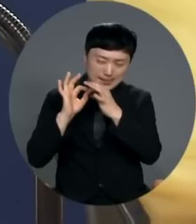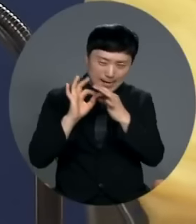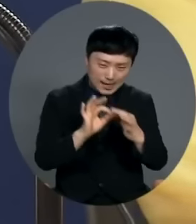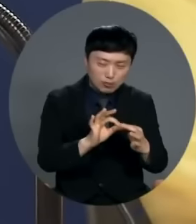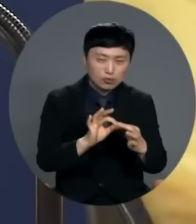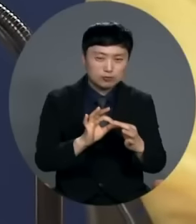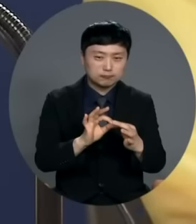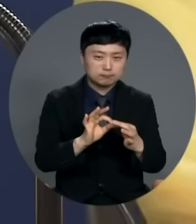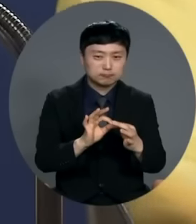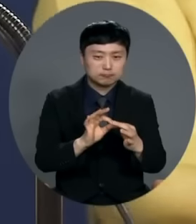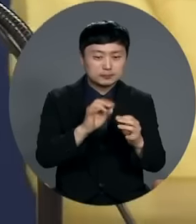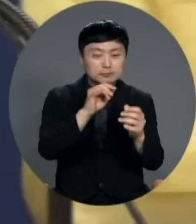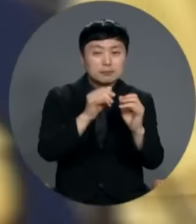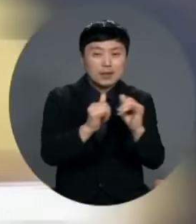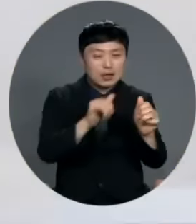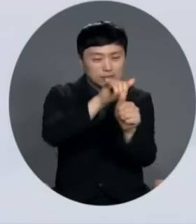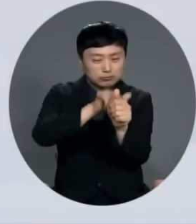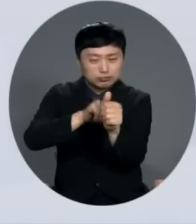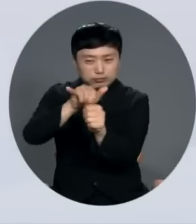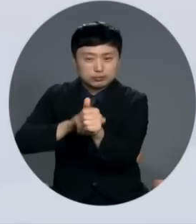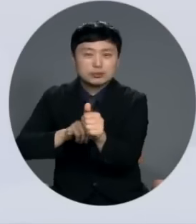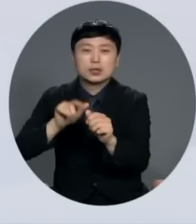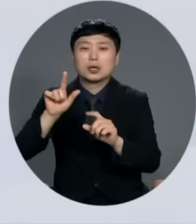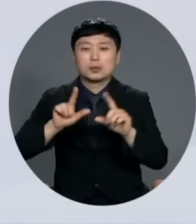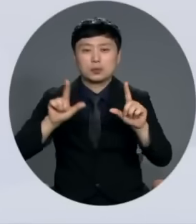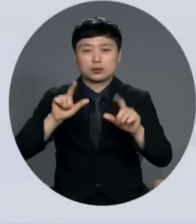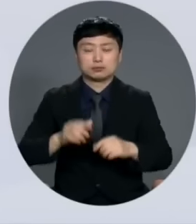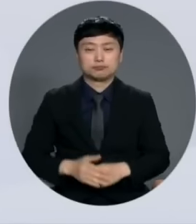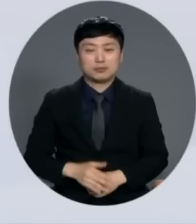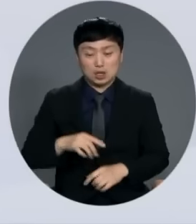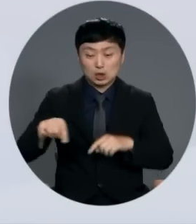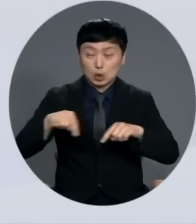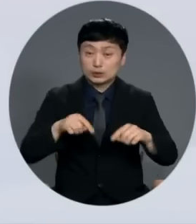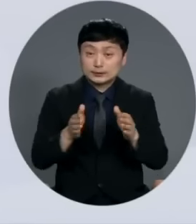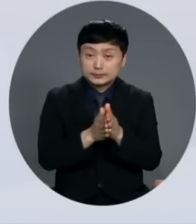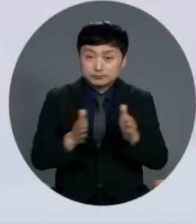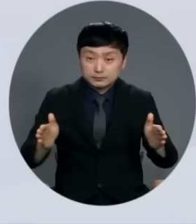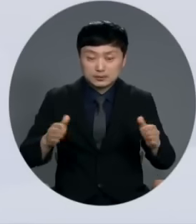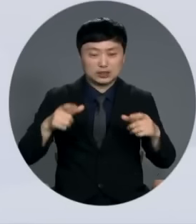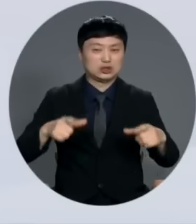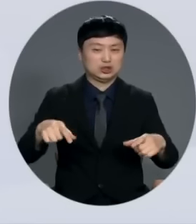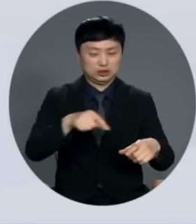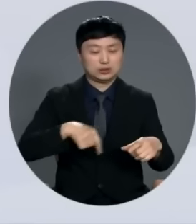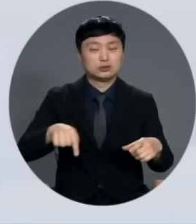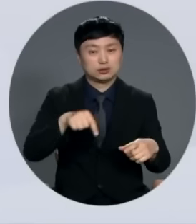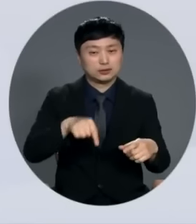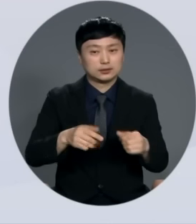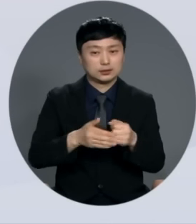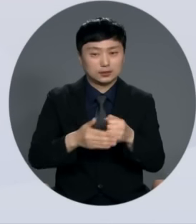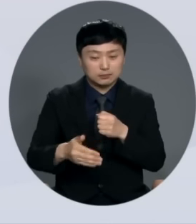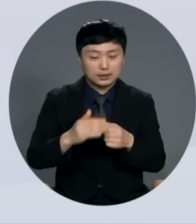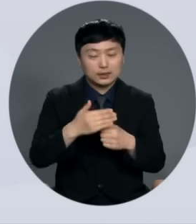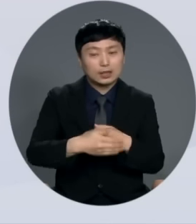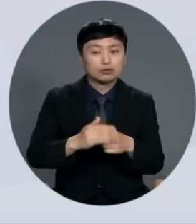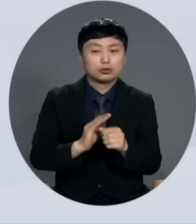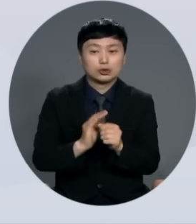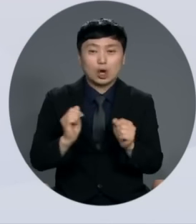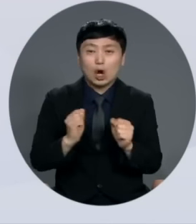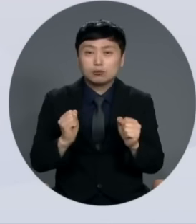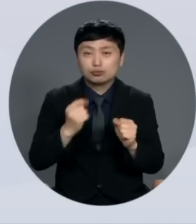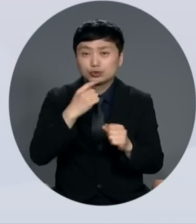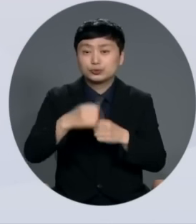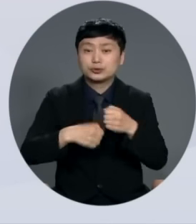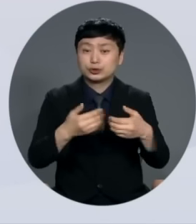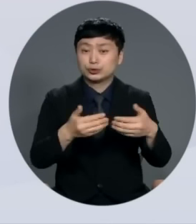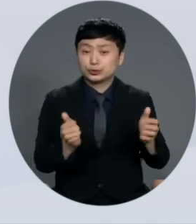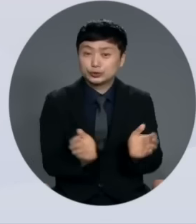끊임없이 주민의 마음을 두드렸습니다. 제 정치의 출발이 또 지역이고 그러다 보니 대구 경북의